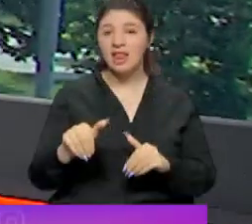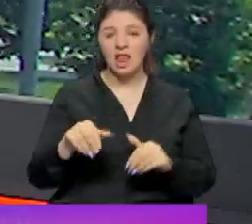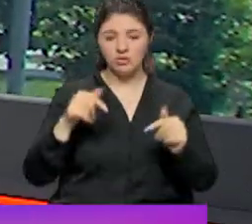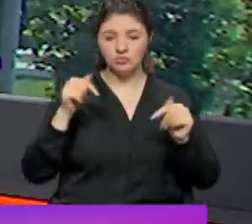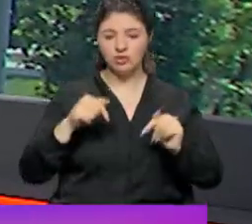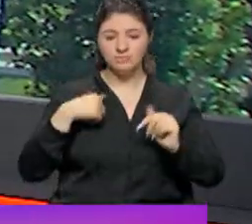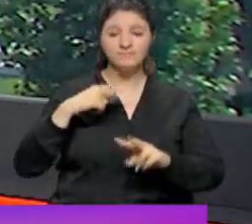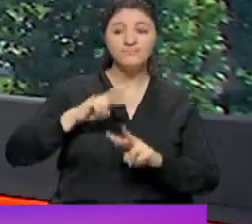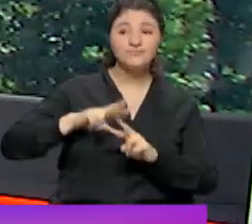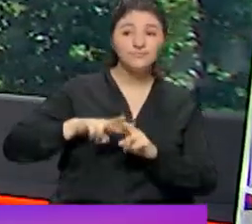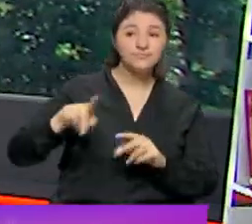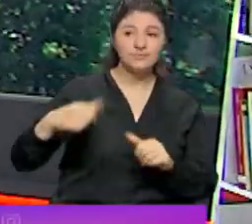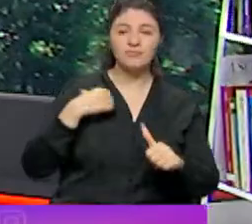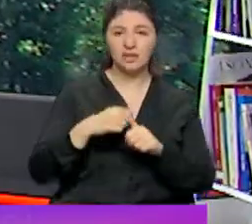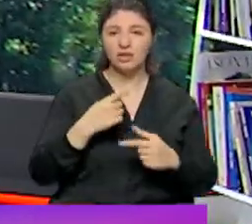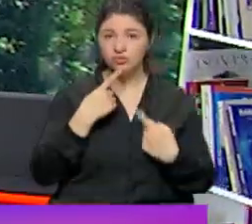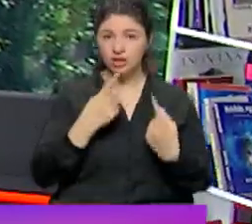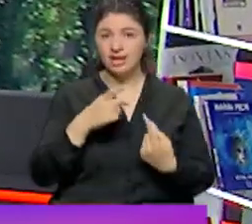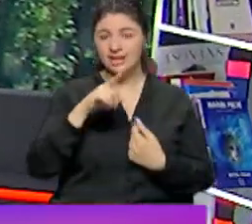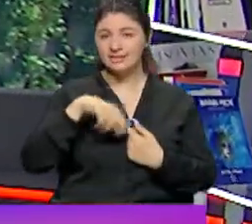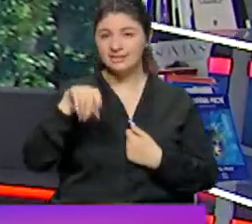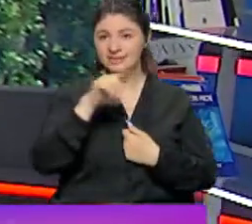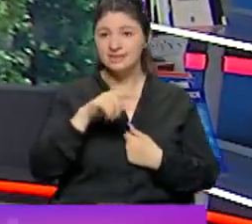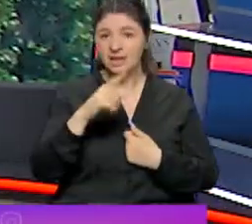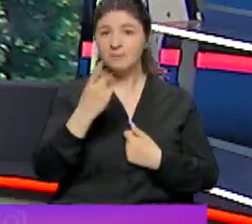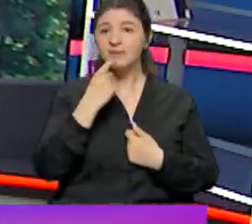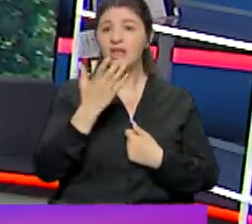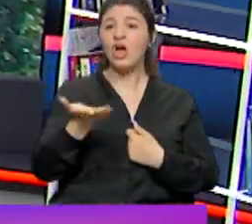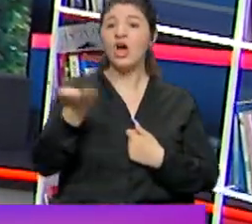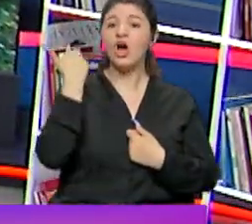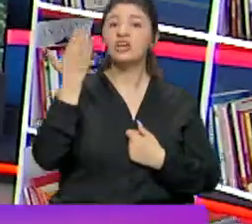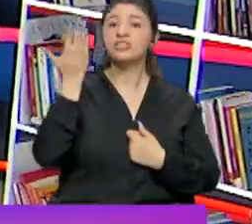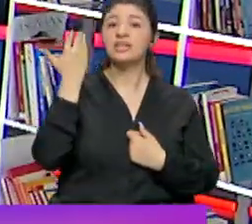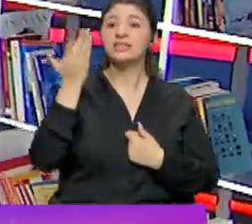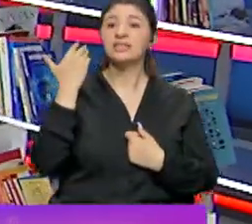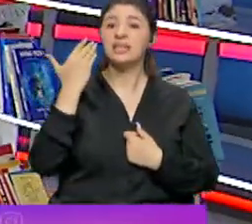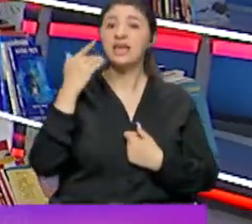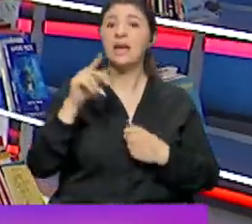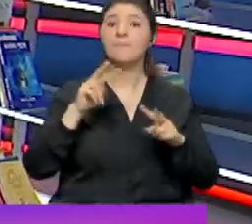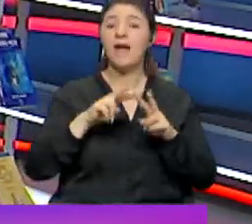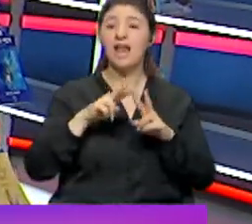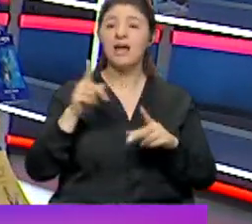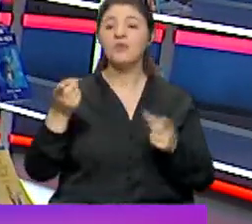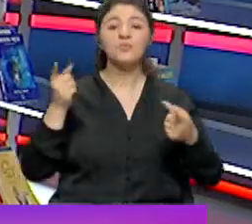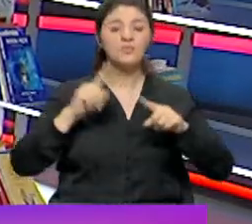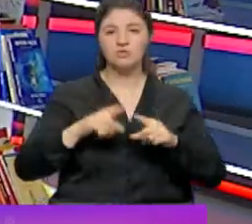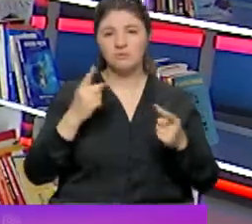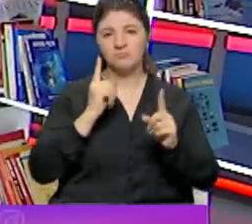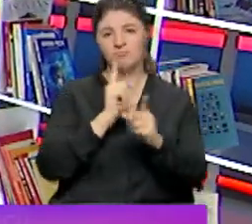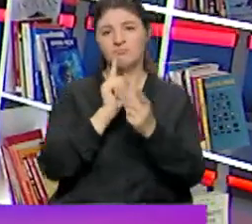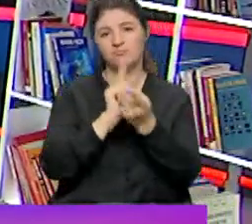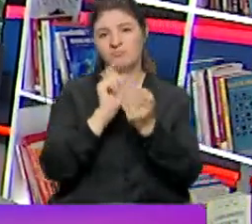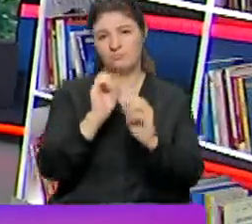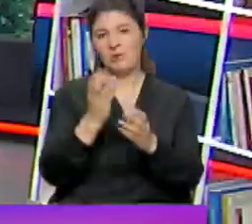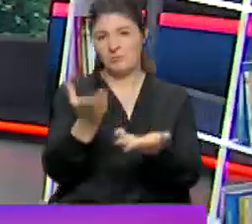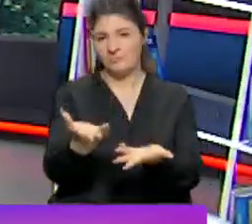bugünkü etiketi bizi tekrar ederken sizlere bir yıl öncesindeki Melek mosso buluşmamızda baş başa